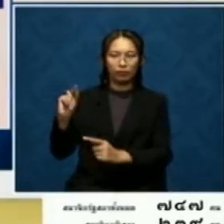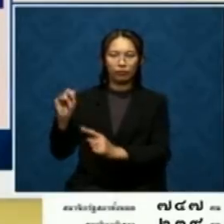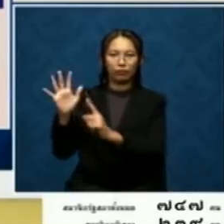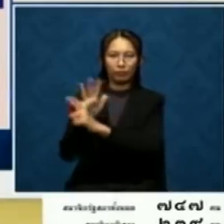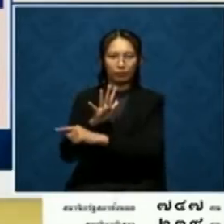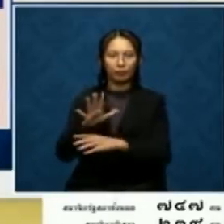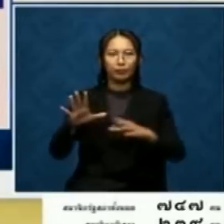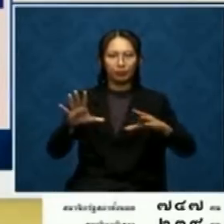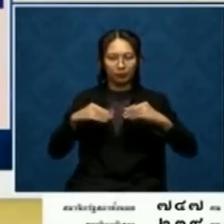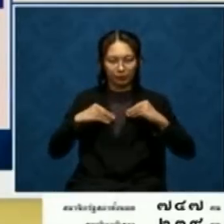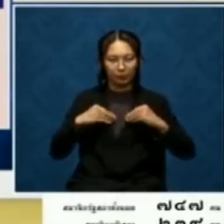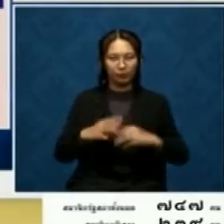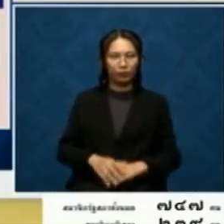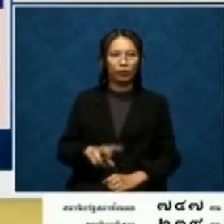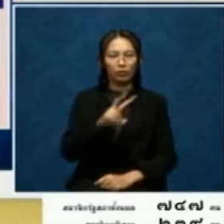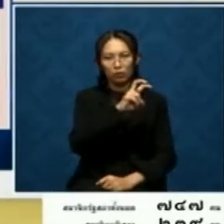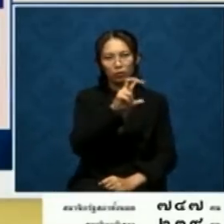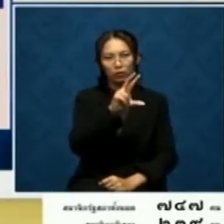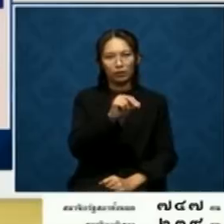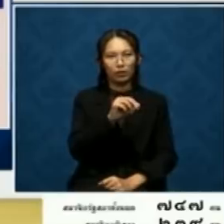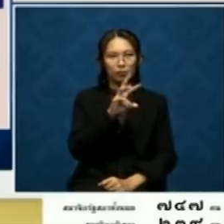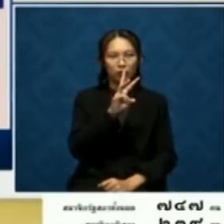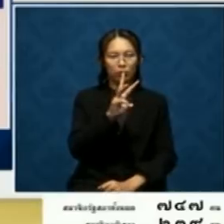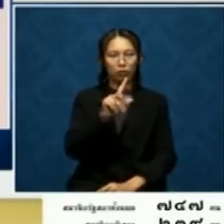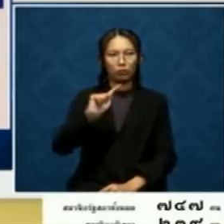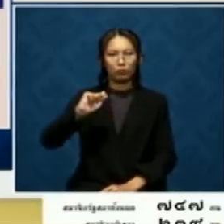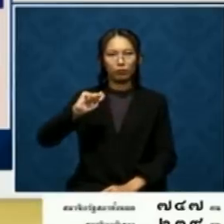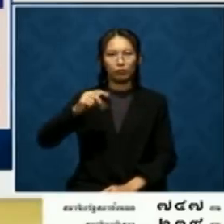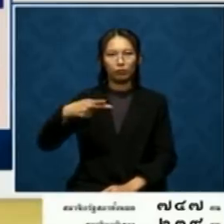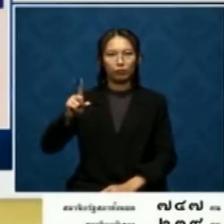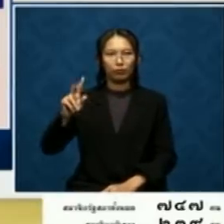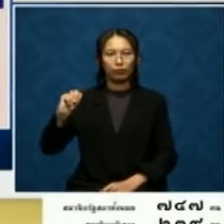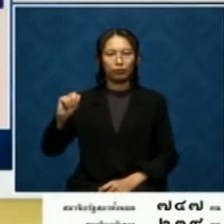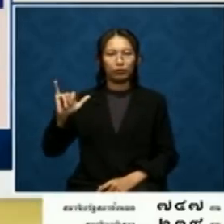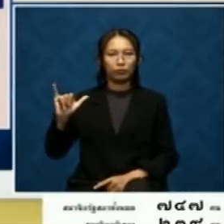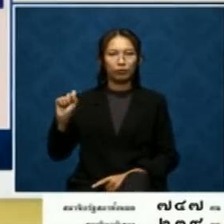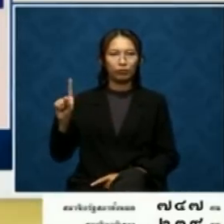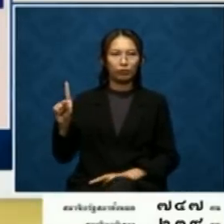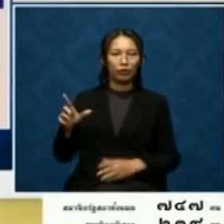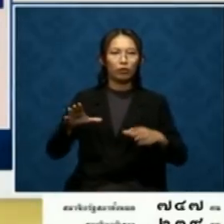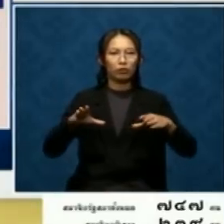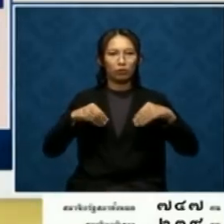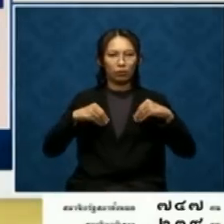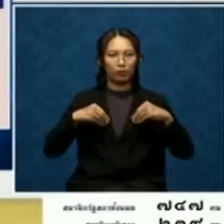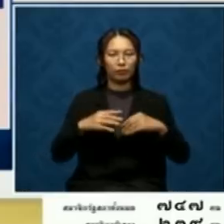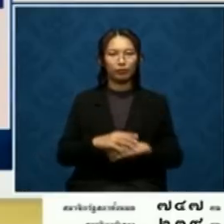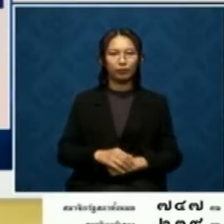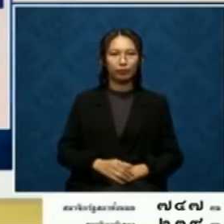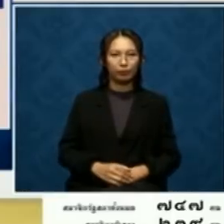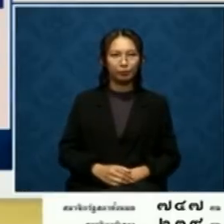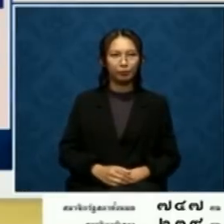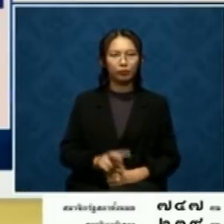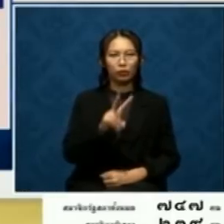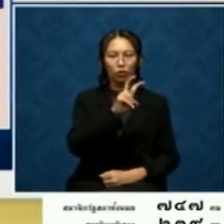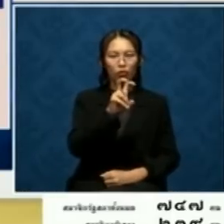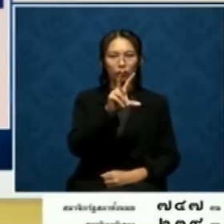รองนายกรัฐมนตรีไหมเพราะว่าก่อนหน้านี้ก็มีการคาดการณ์กันมีการรายงานกันออกมามีบางสำนักเนี่ยมีรายชื่อคุณอุ๊งอิ๊งด้